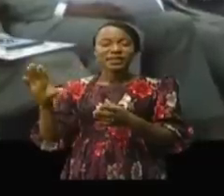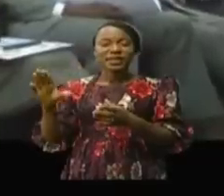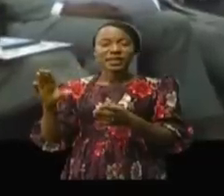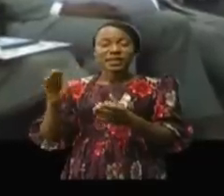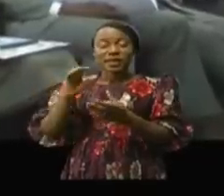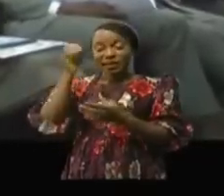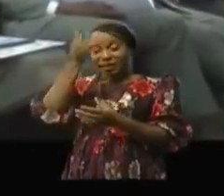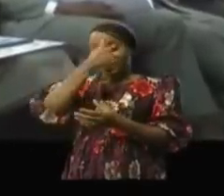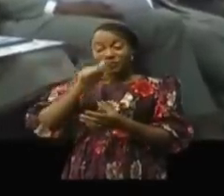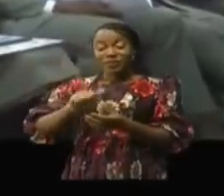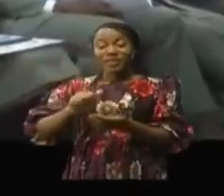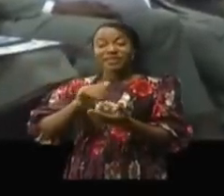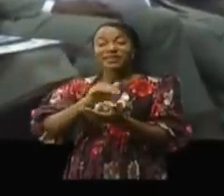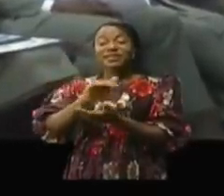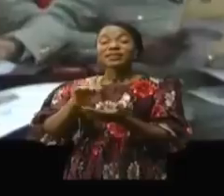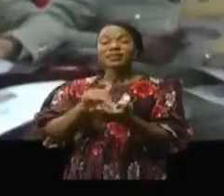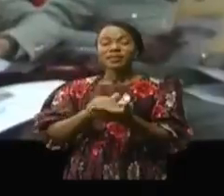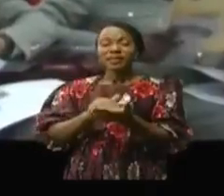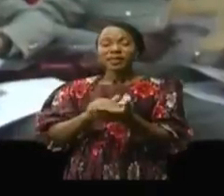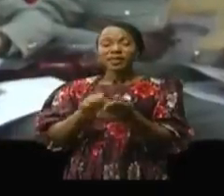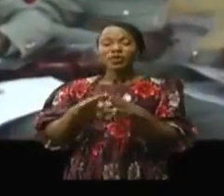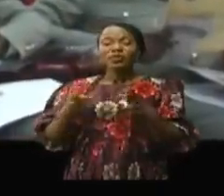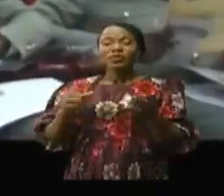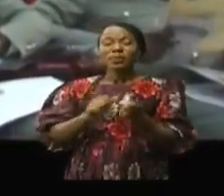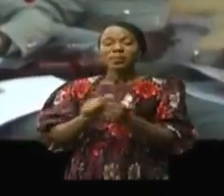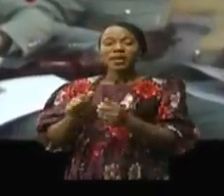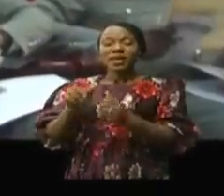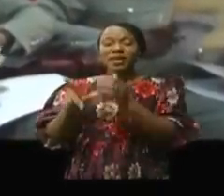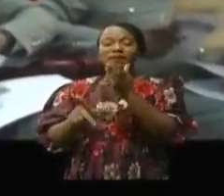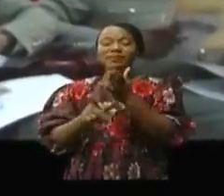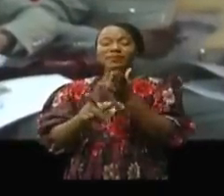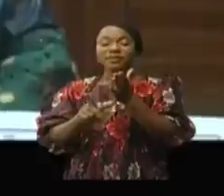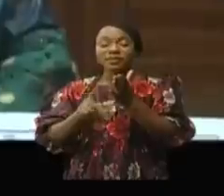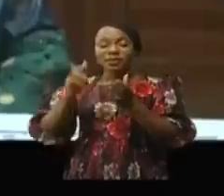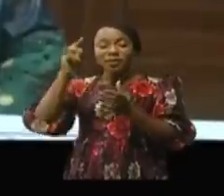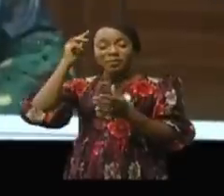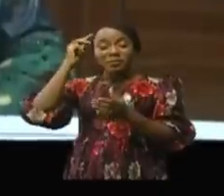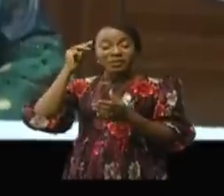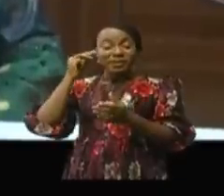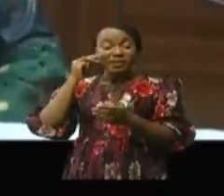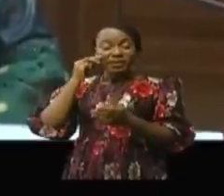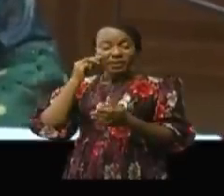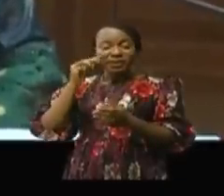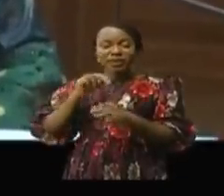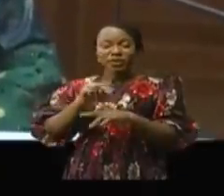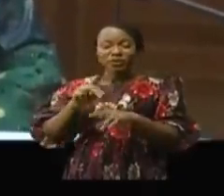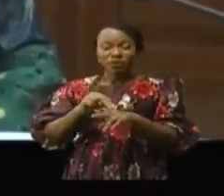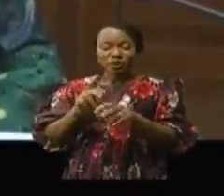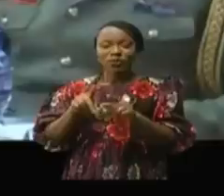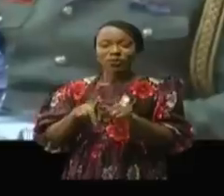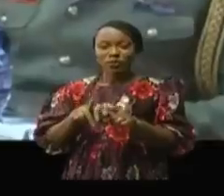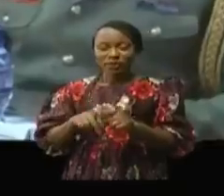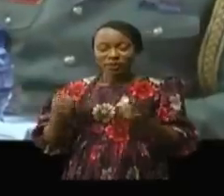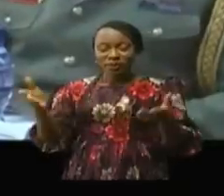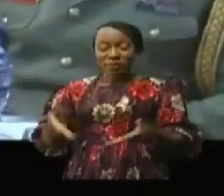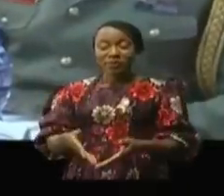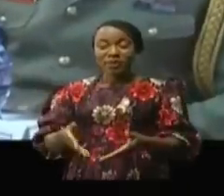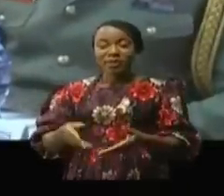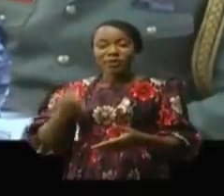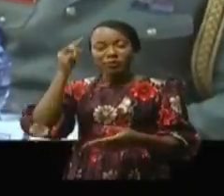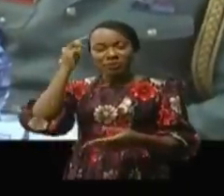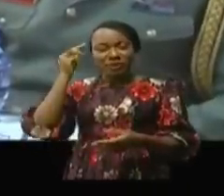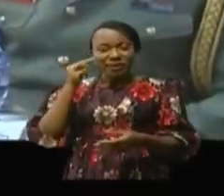été ouvert par la vice-ministre de la Défense nationale et ancien combattant, Séraphine Kiloubou-Koutouna, en présence du